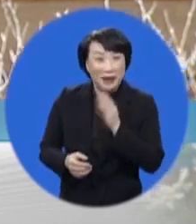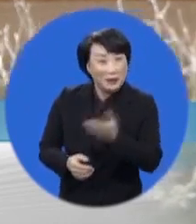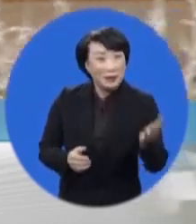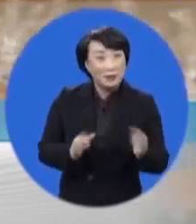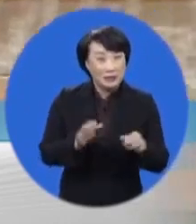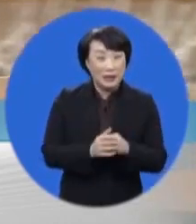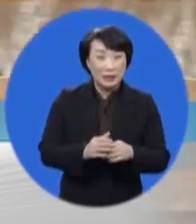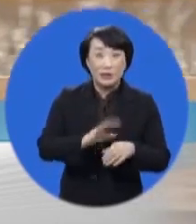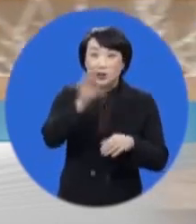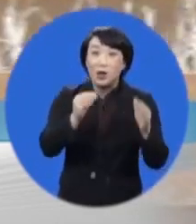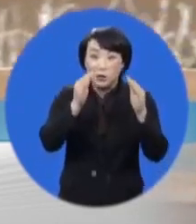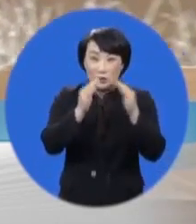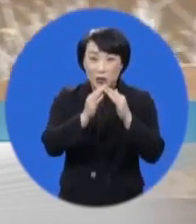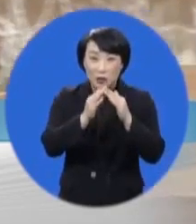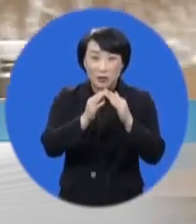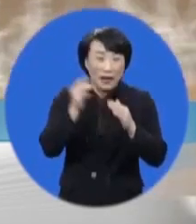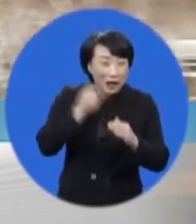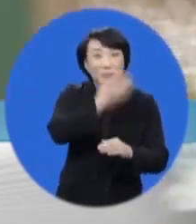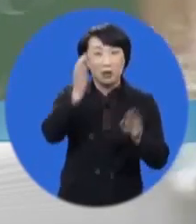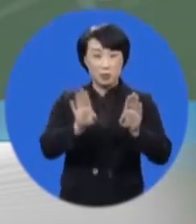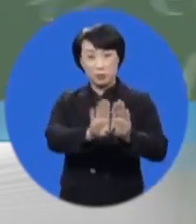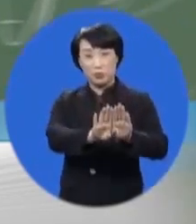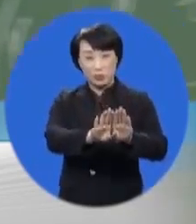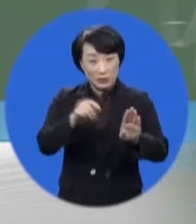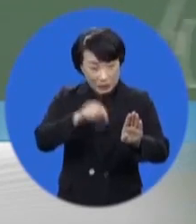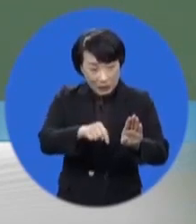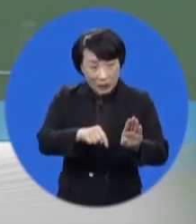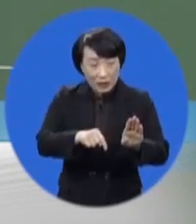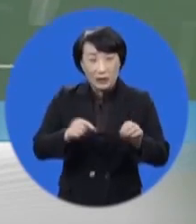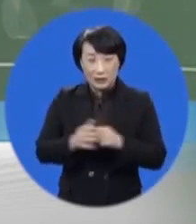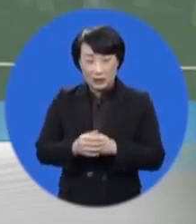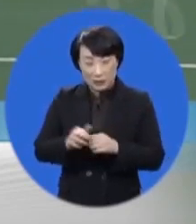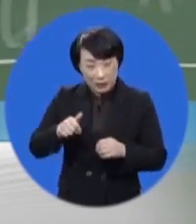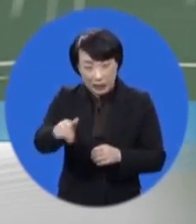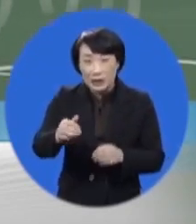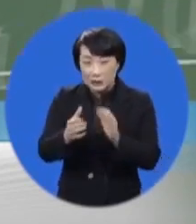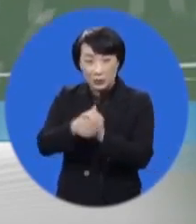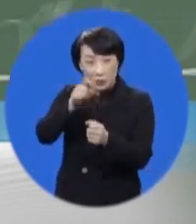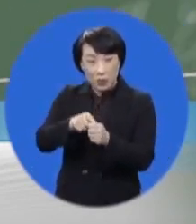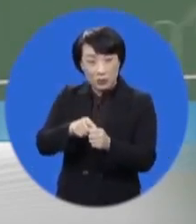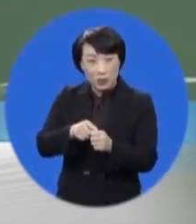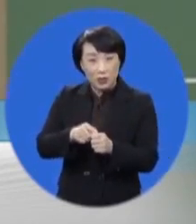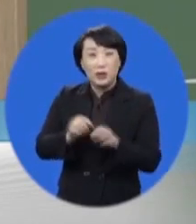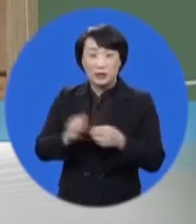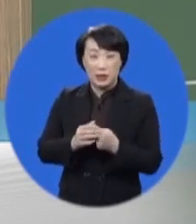보세요, 성전 이 미문에 제 기도 구시의 기도호로